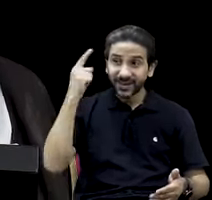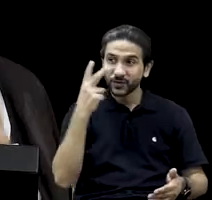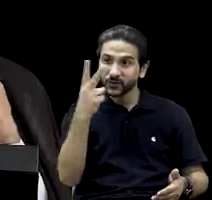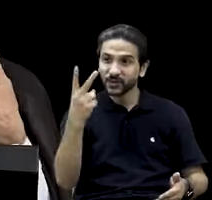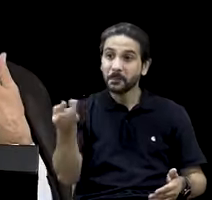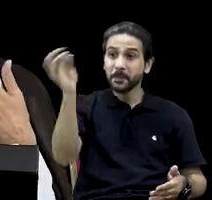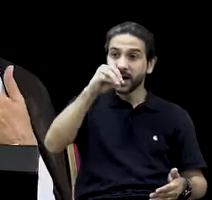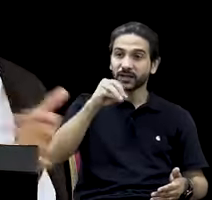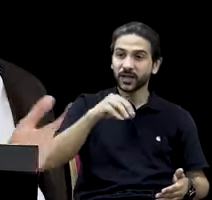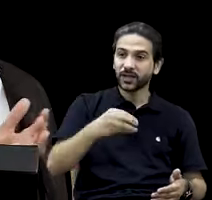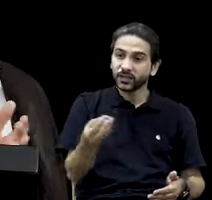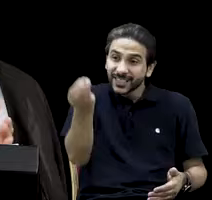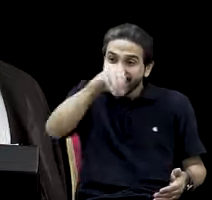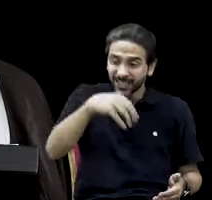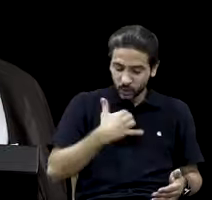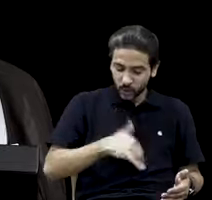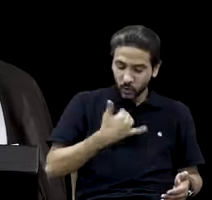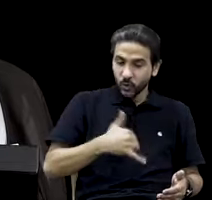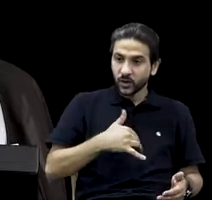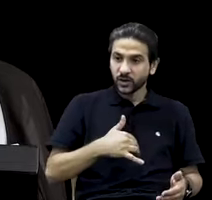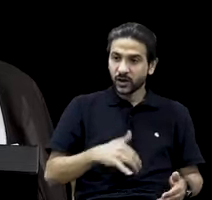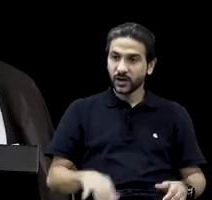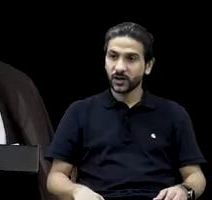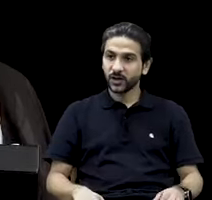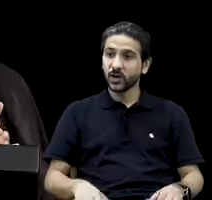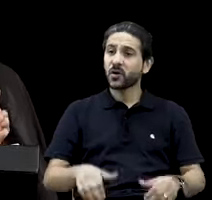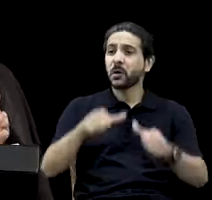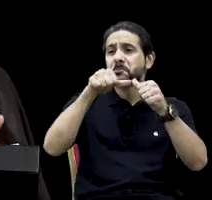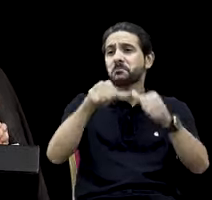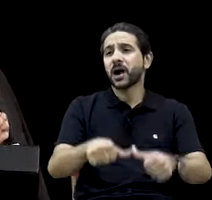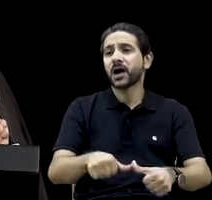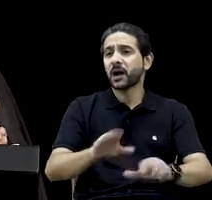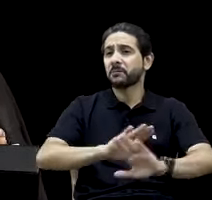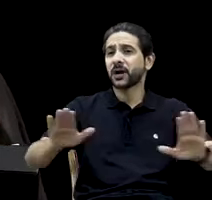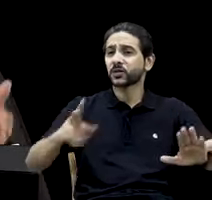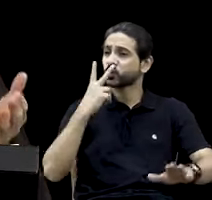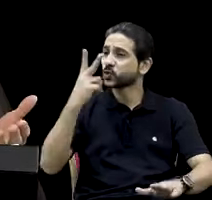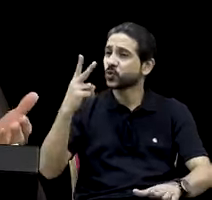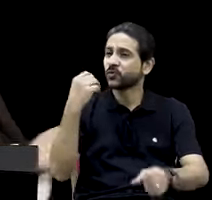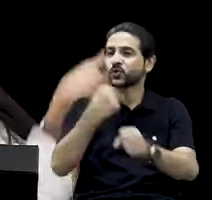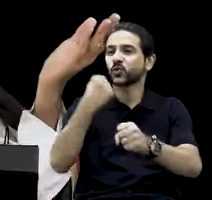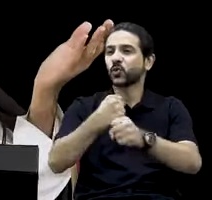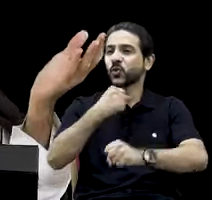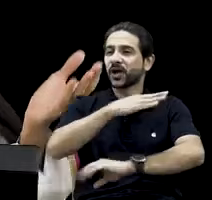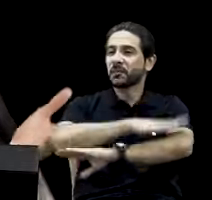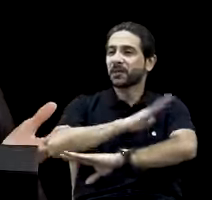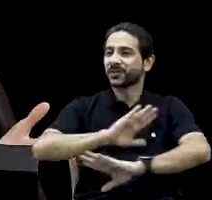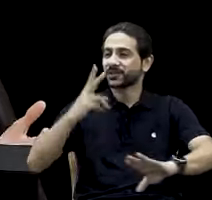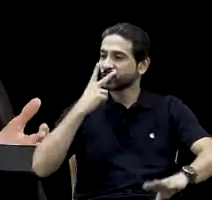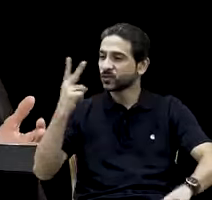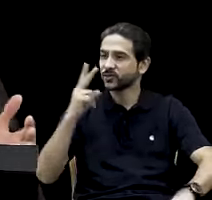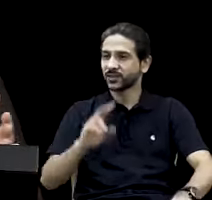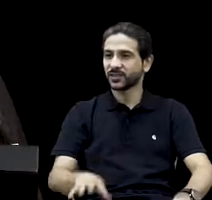ثم زال شعوره ولم يبقى منه الا المظهر الخارجي وهو السلوك